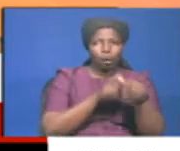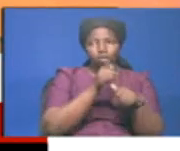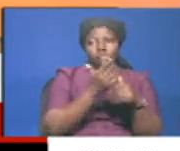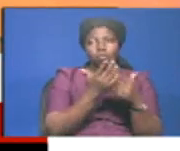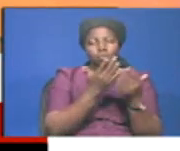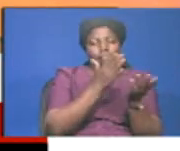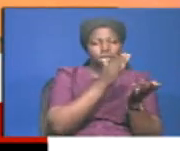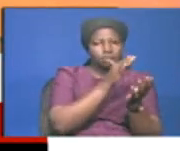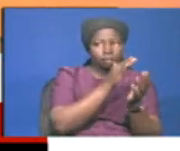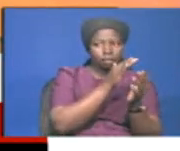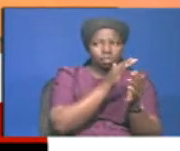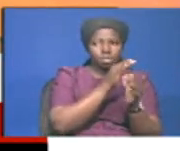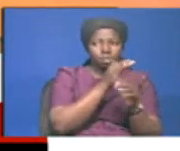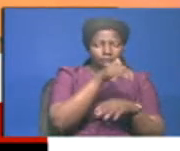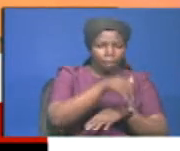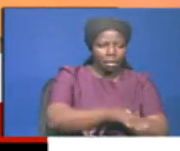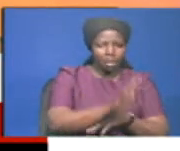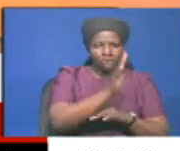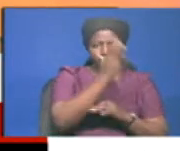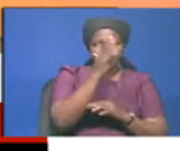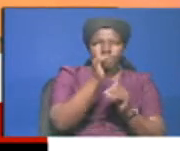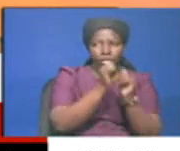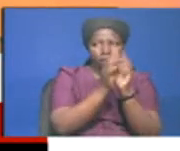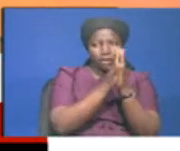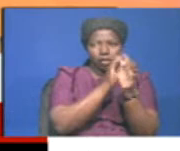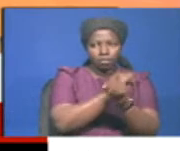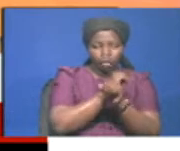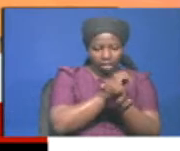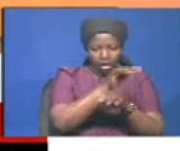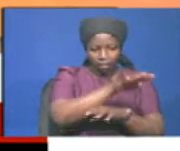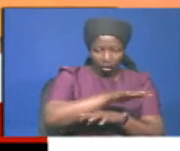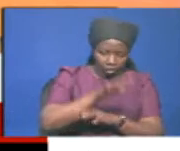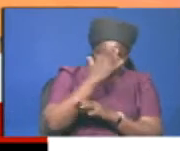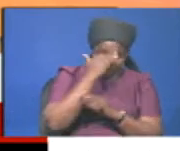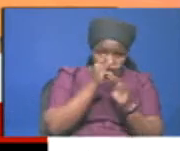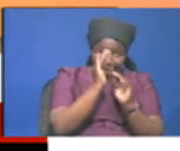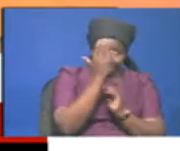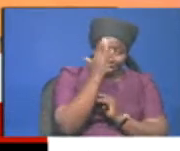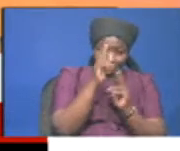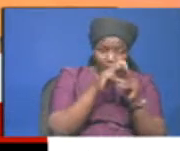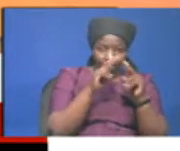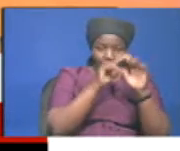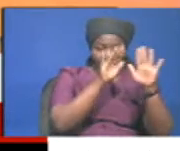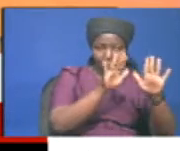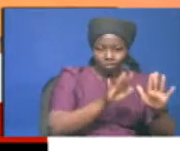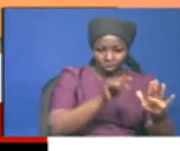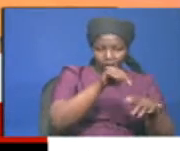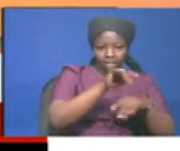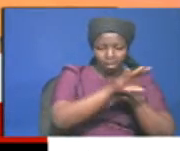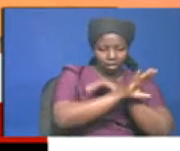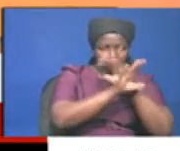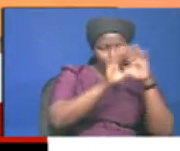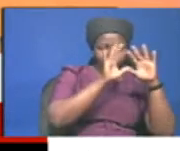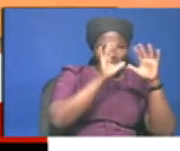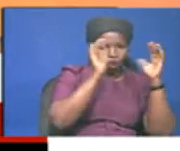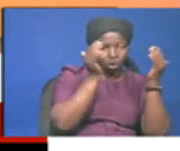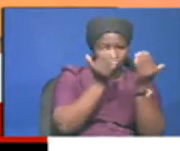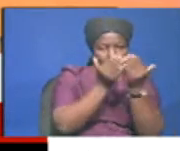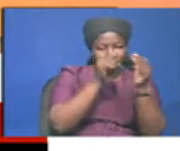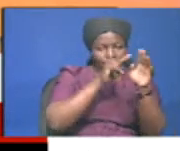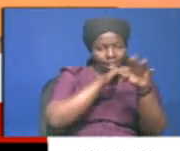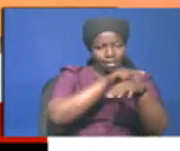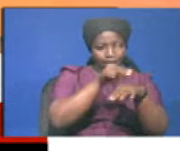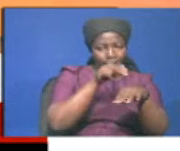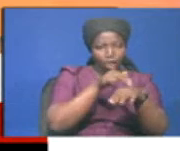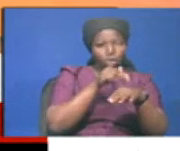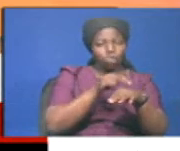miti na hata mazingira. Manake miti ni muhimu sana kwa taifa hili na ulimwenguni kote. Na vigingi ambavyo mnatengeneza